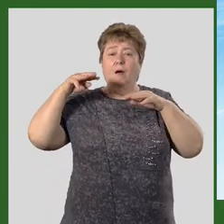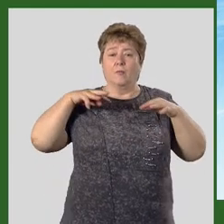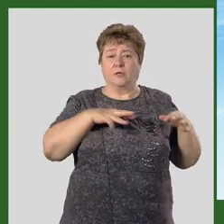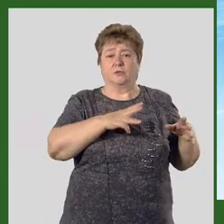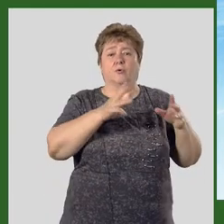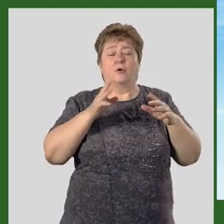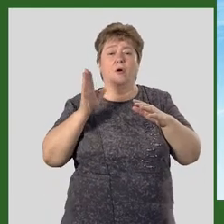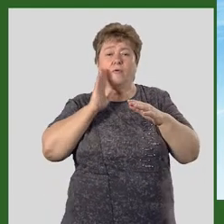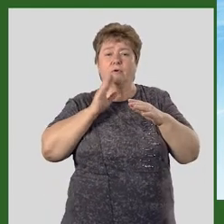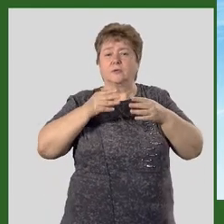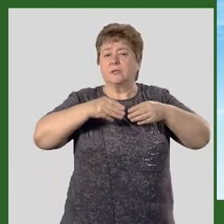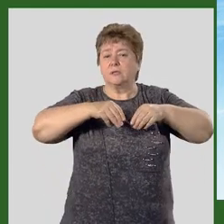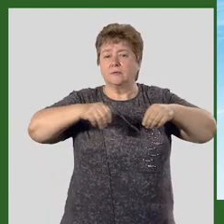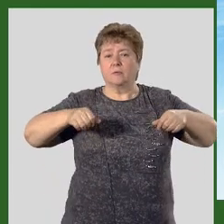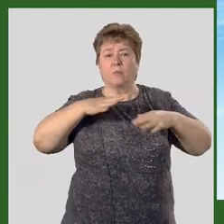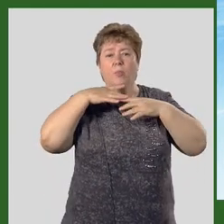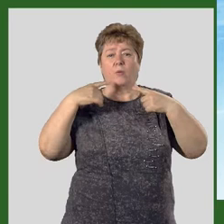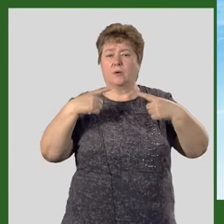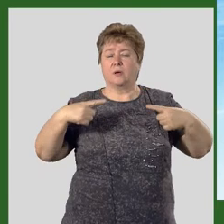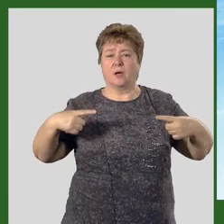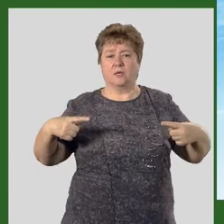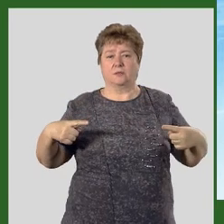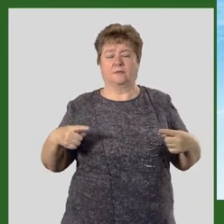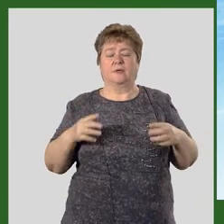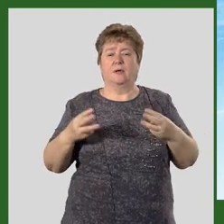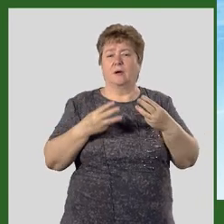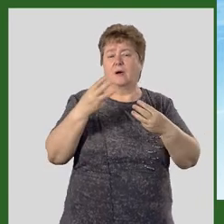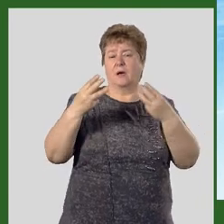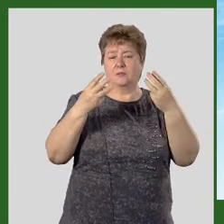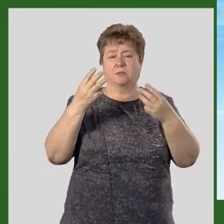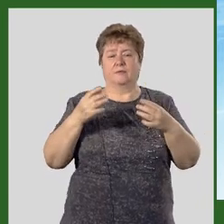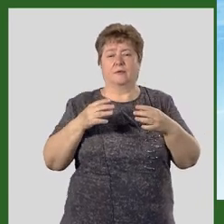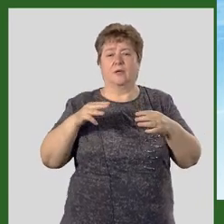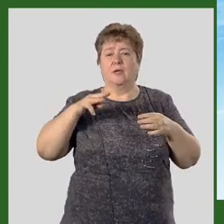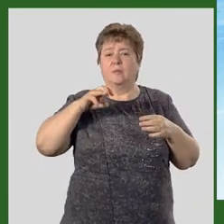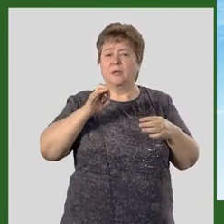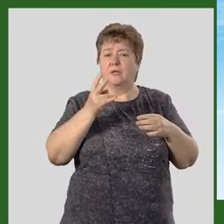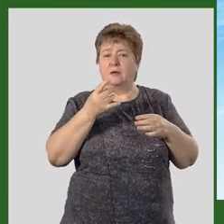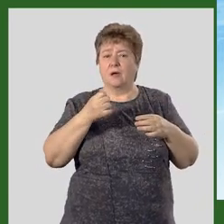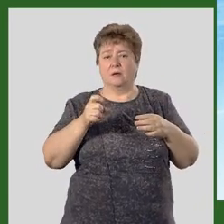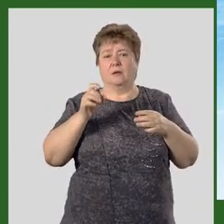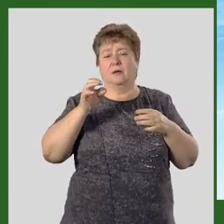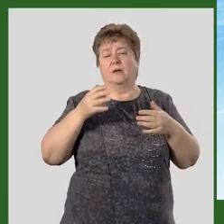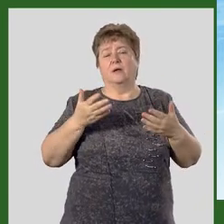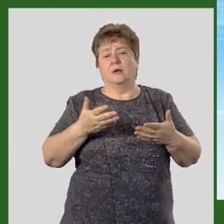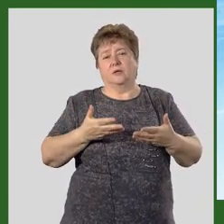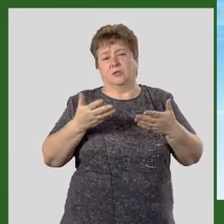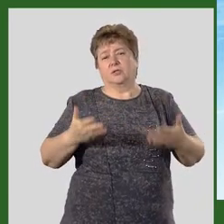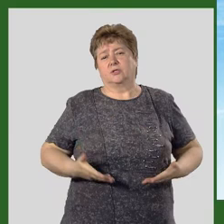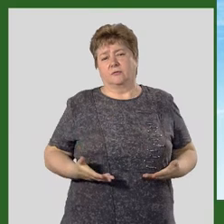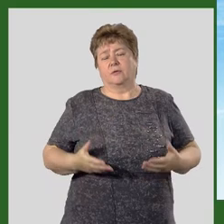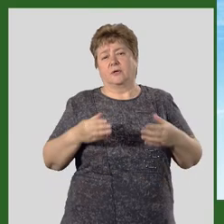воде растворено много разнообразных газов, минеральных и органических